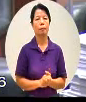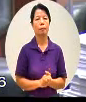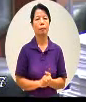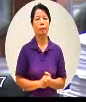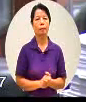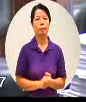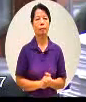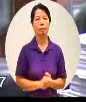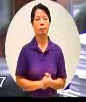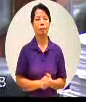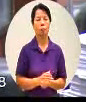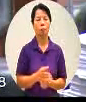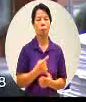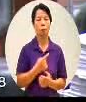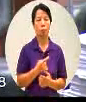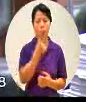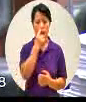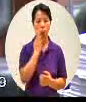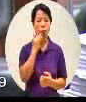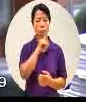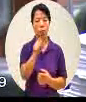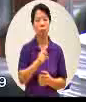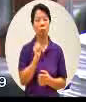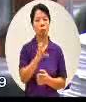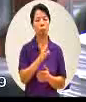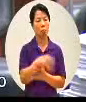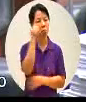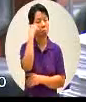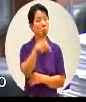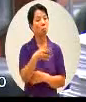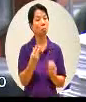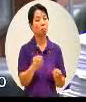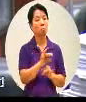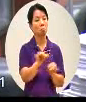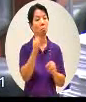啊，我来跟你讲，啊，因为你无住伫遐，你的土地也不在那边，